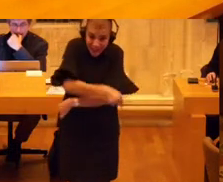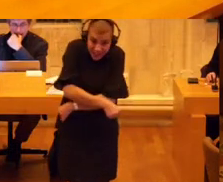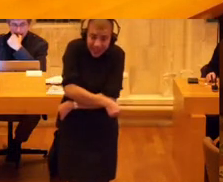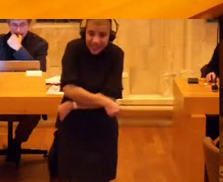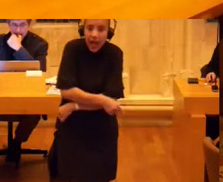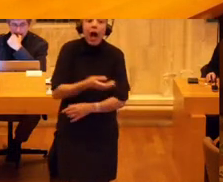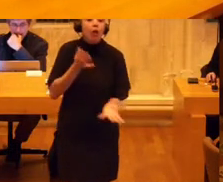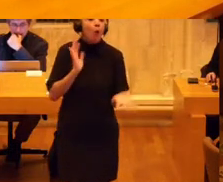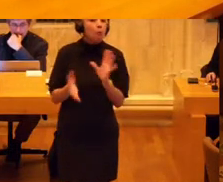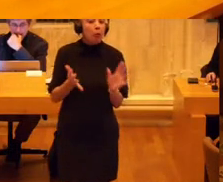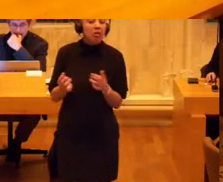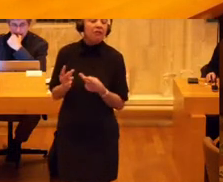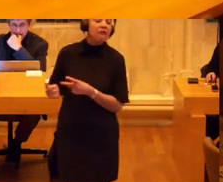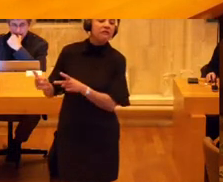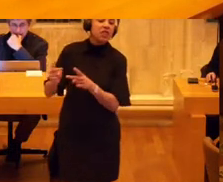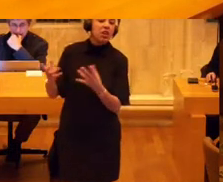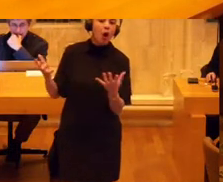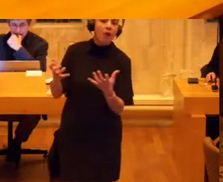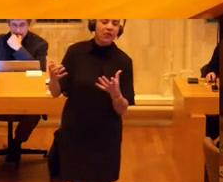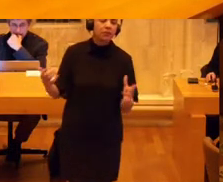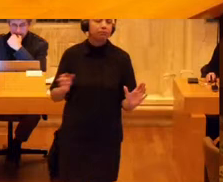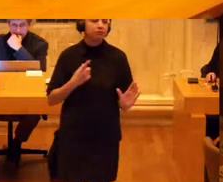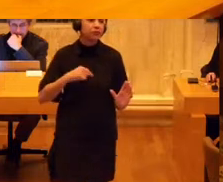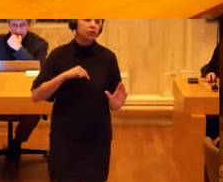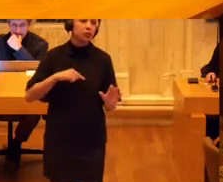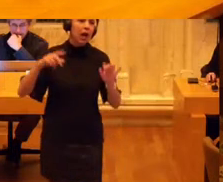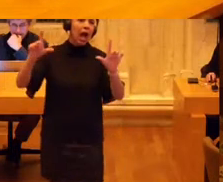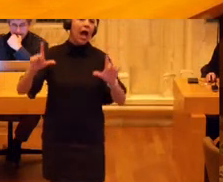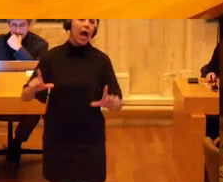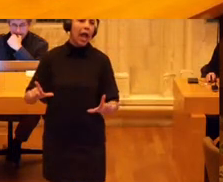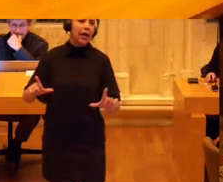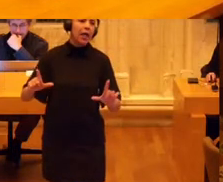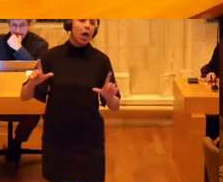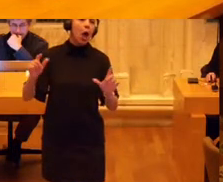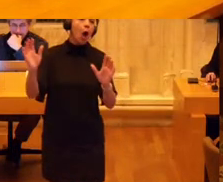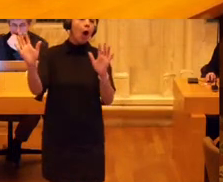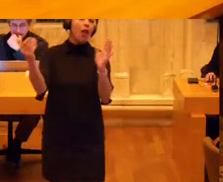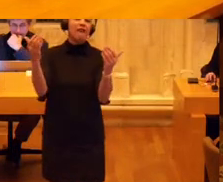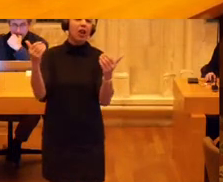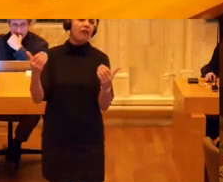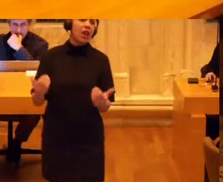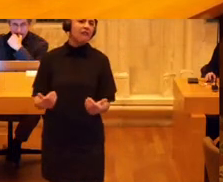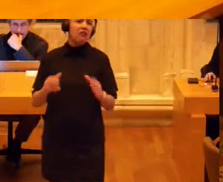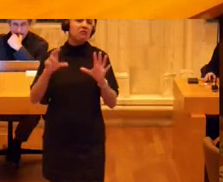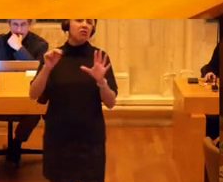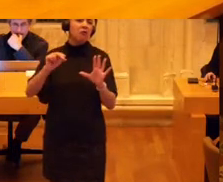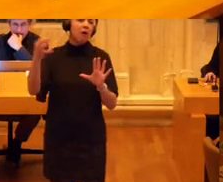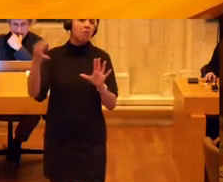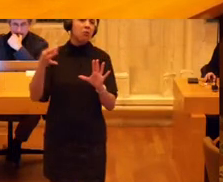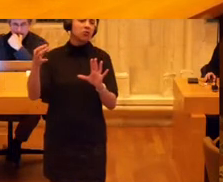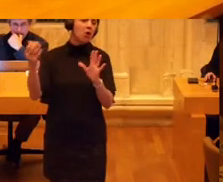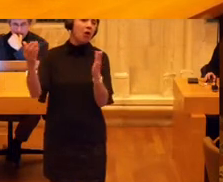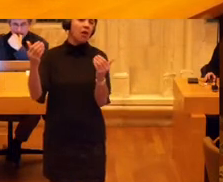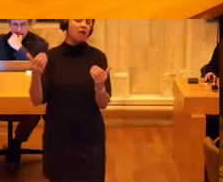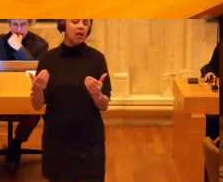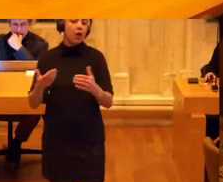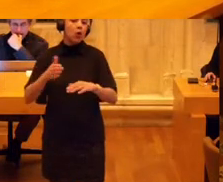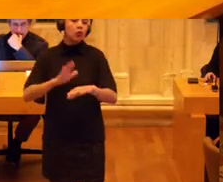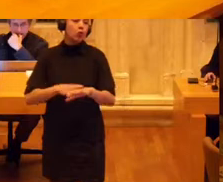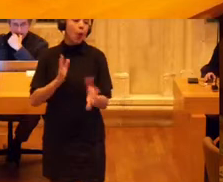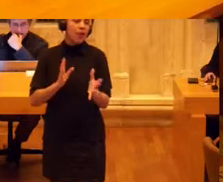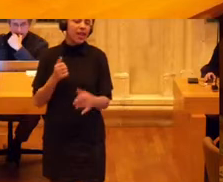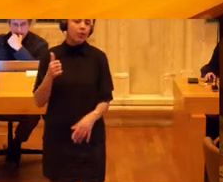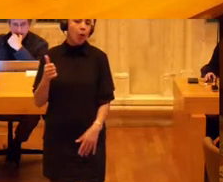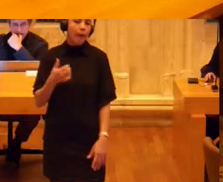la réduction de panneaux aujourd'hui existants qui ne seront plus réglementaires en affichant du moins 80% sans peut-être citer la deuxième partie du